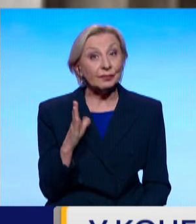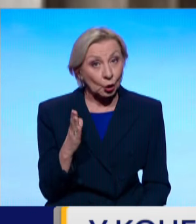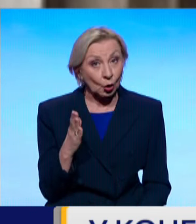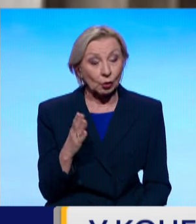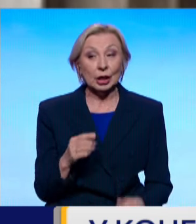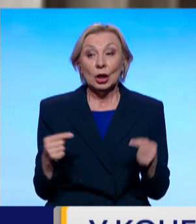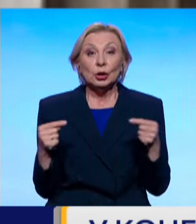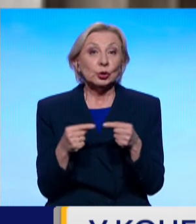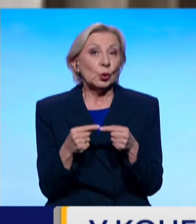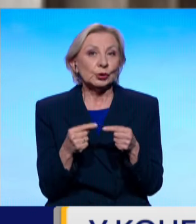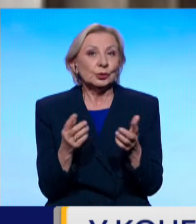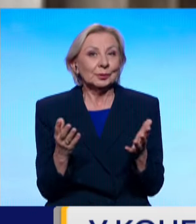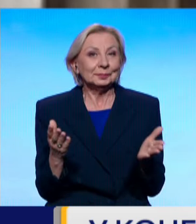це